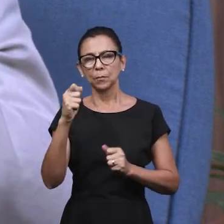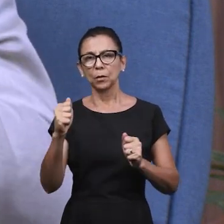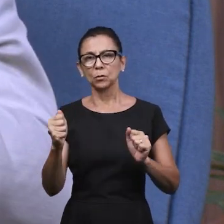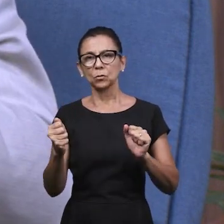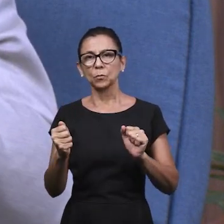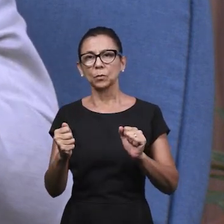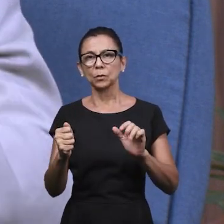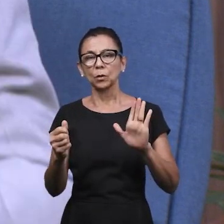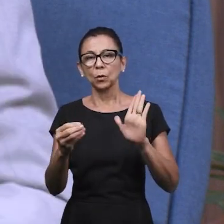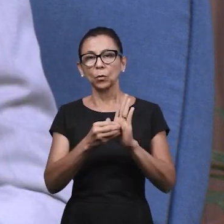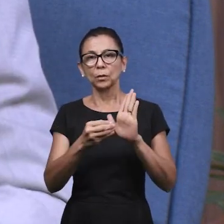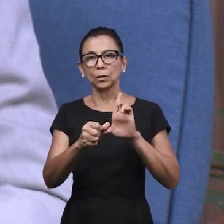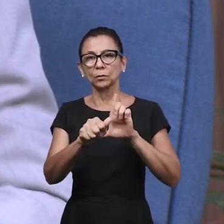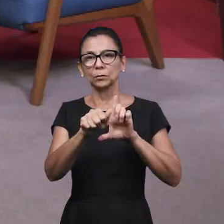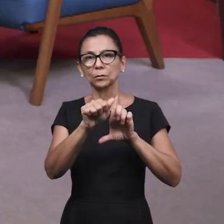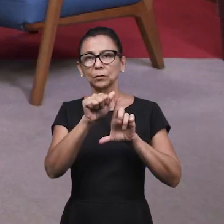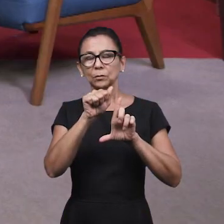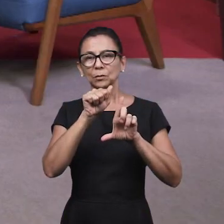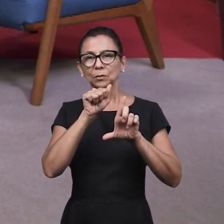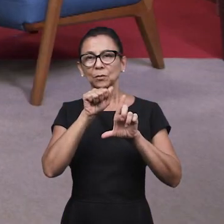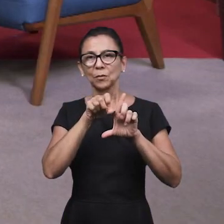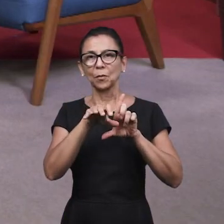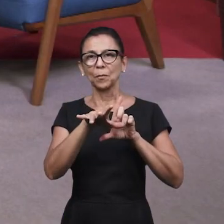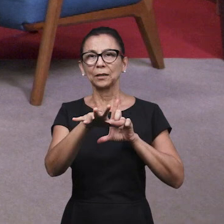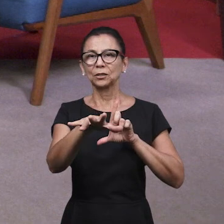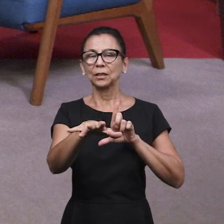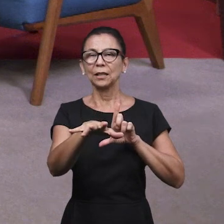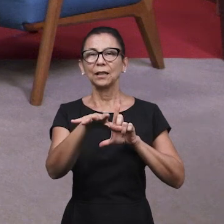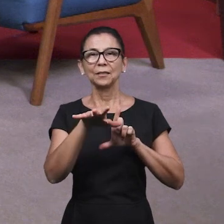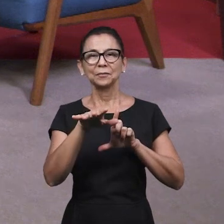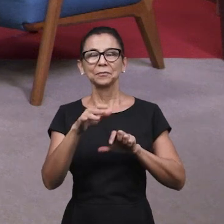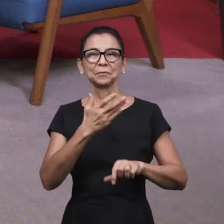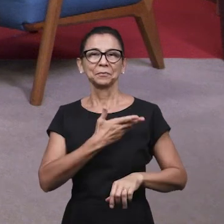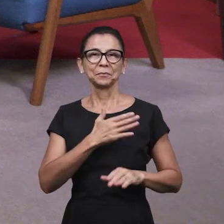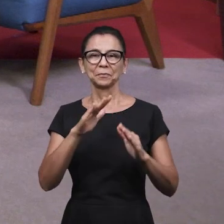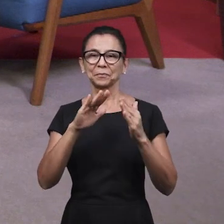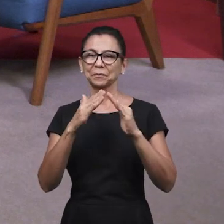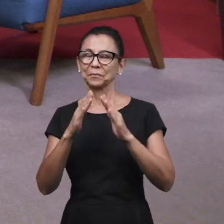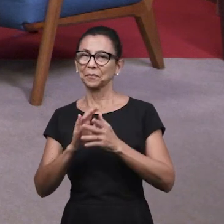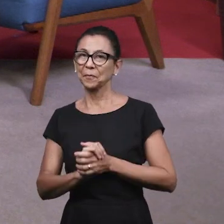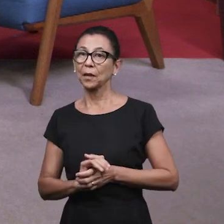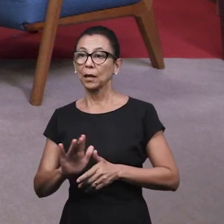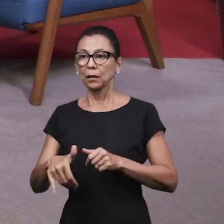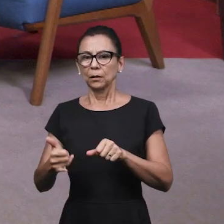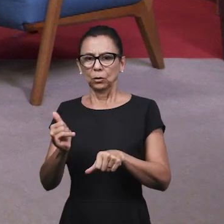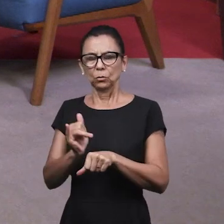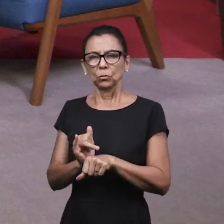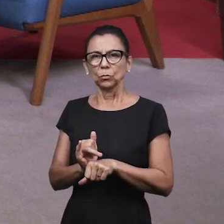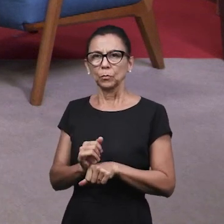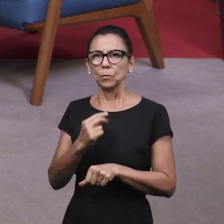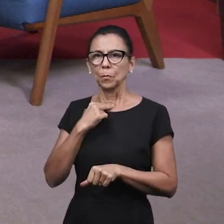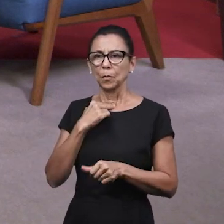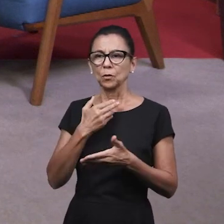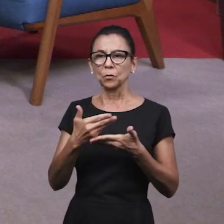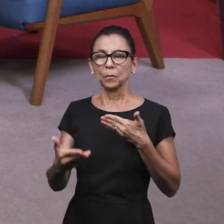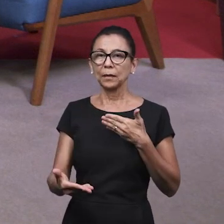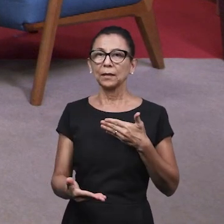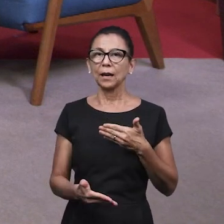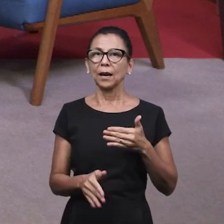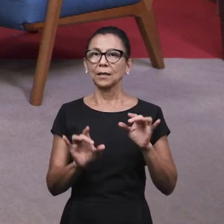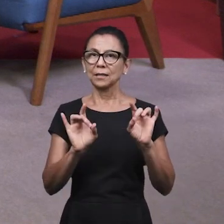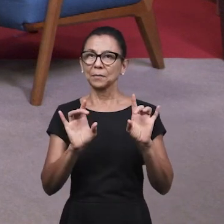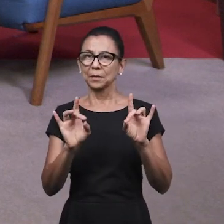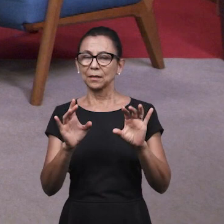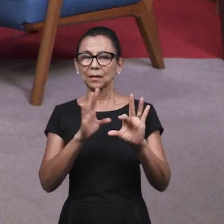vos amis, voisins et ceux qui vous connaissent. Accédez aussi au canal de l'Église chrétienne Maranatha sur YouTube. Ne ratez pas